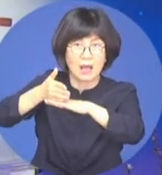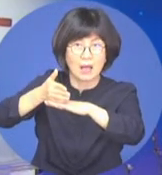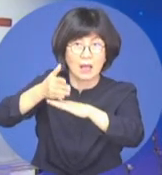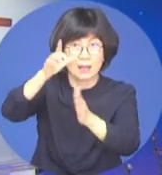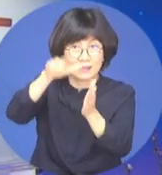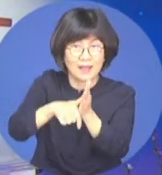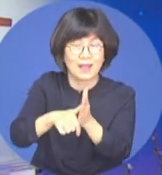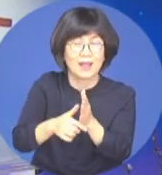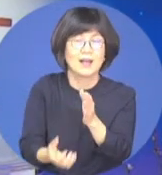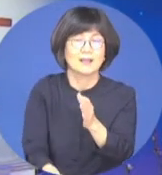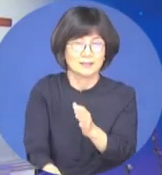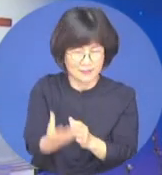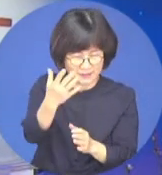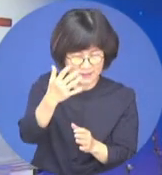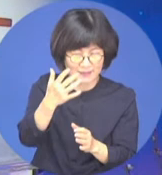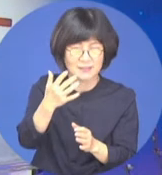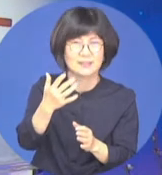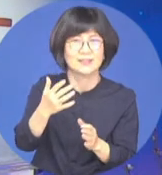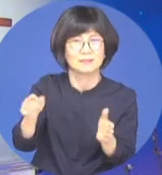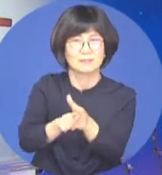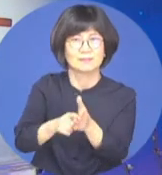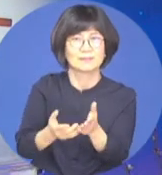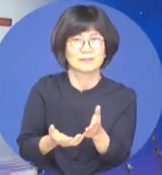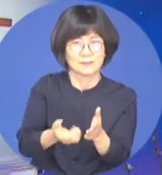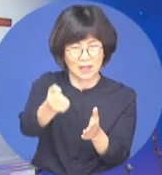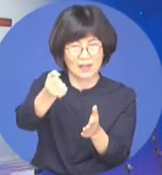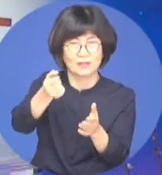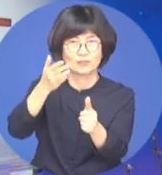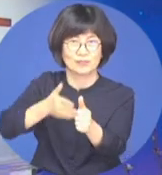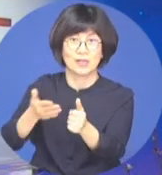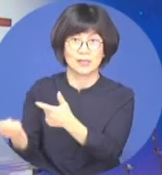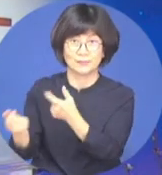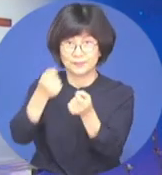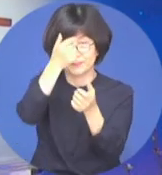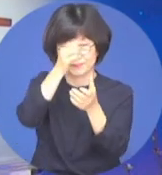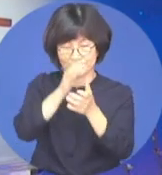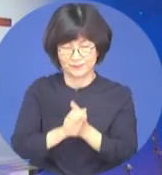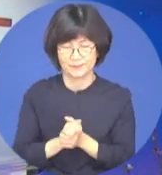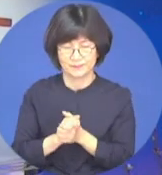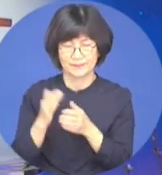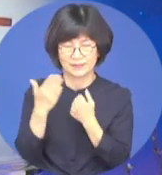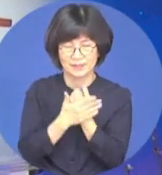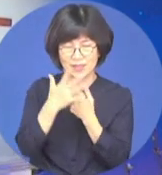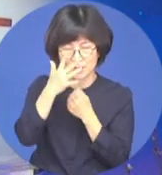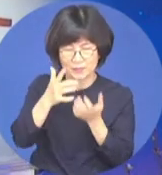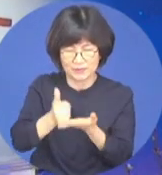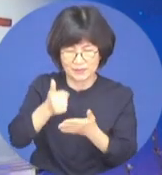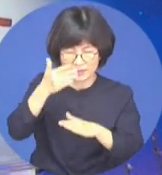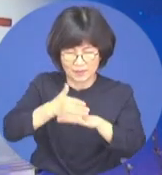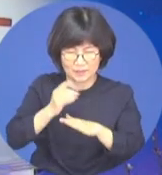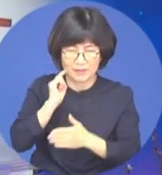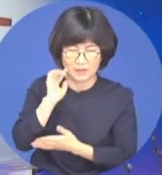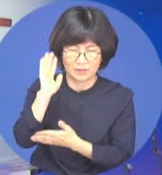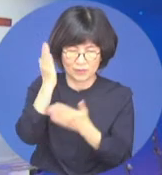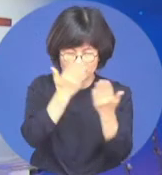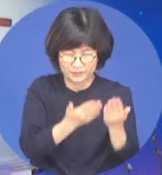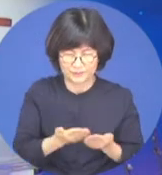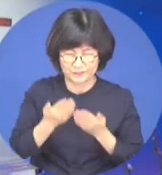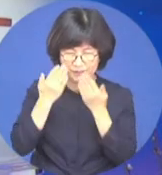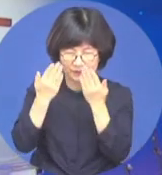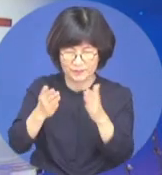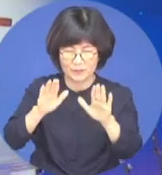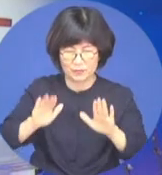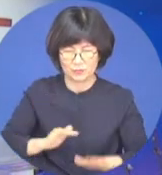가족 되시기를 말씀으로 축복합니다. 기도하겠습니다. 은혜로우신 아버지 하나님 감사 찬송 영광 돌려드립니다.